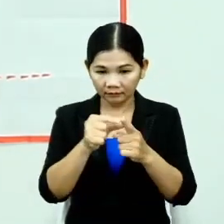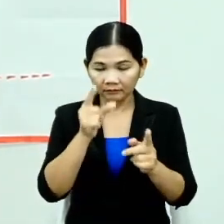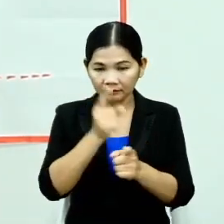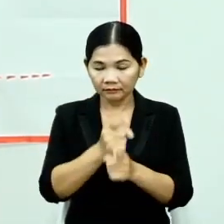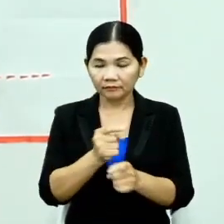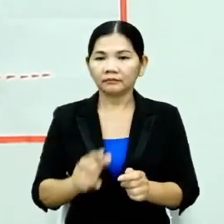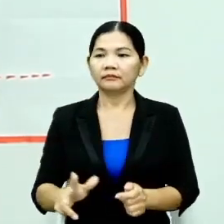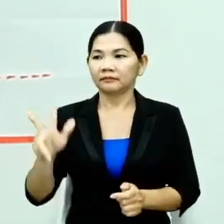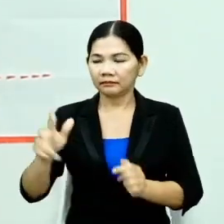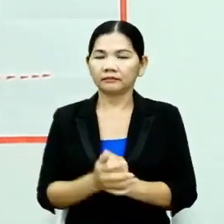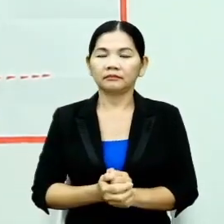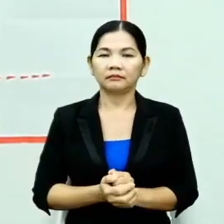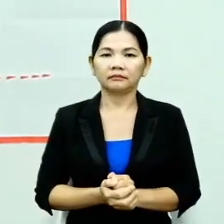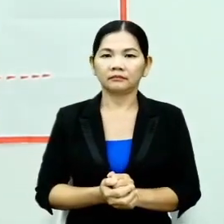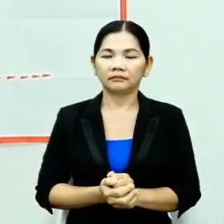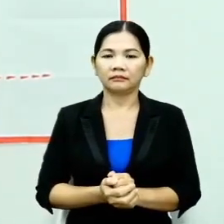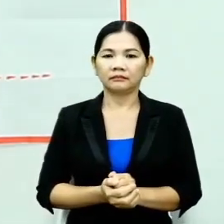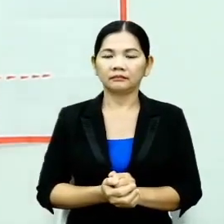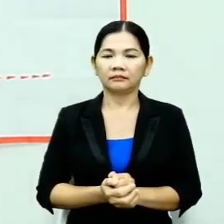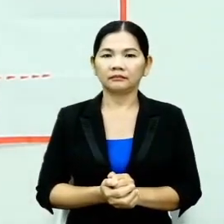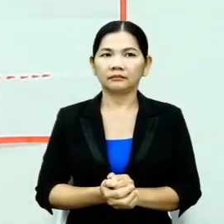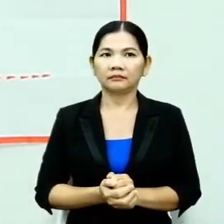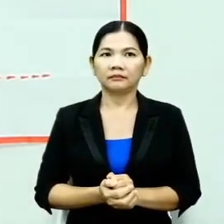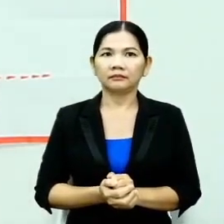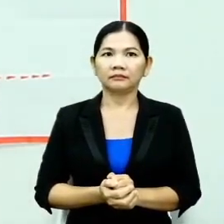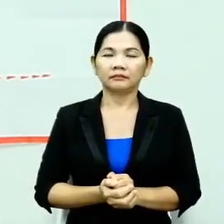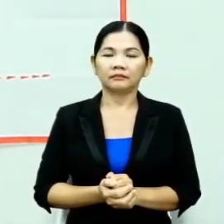ចគ្នាដែរចា